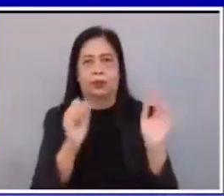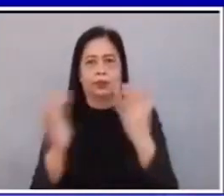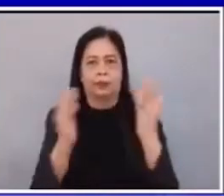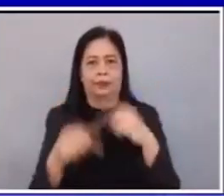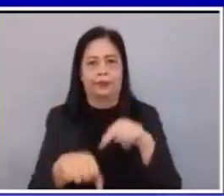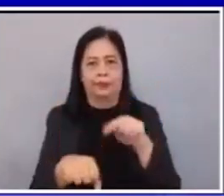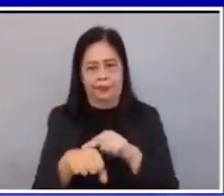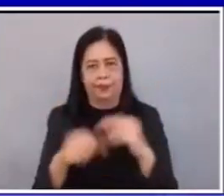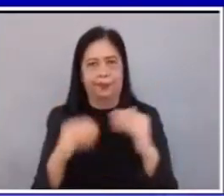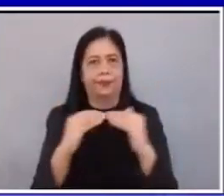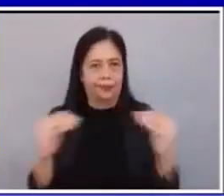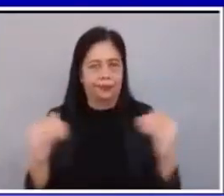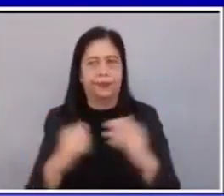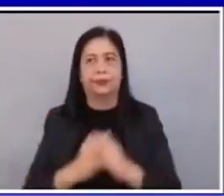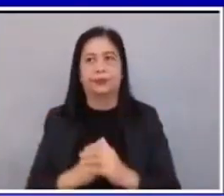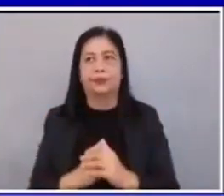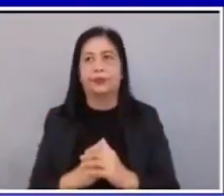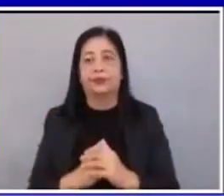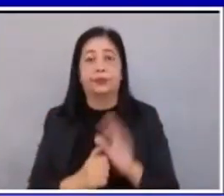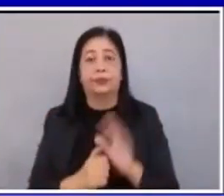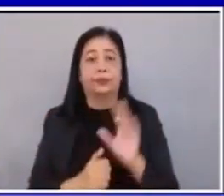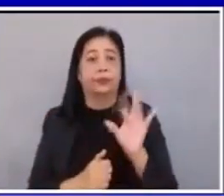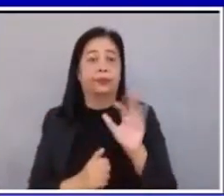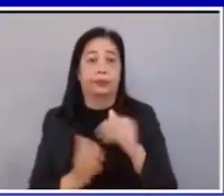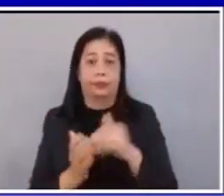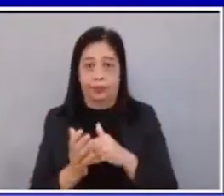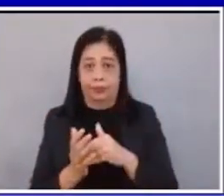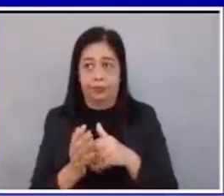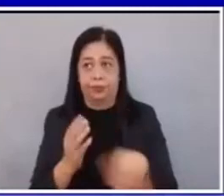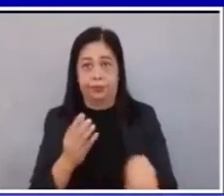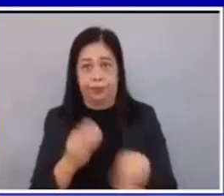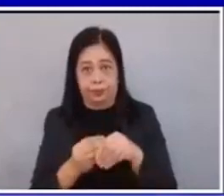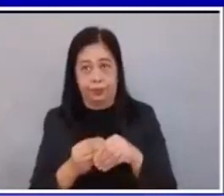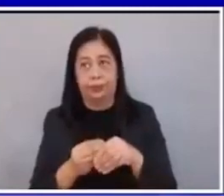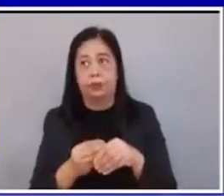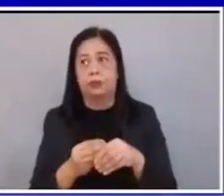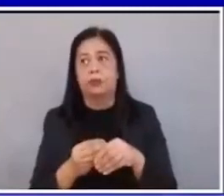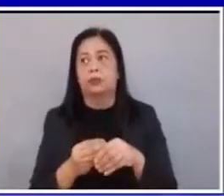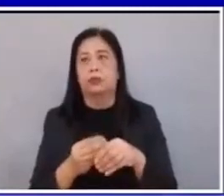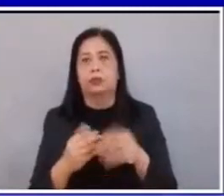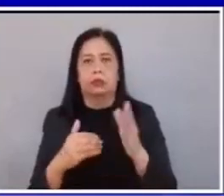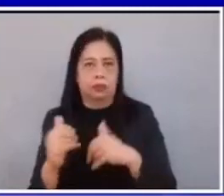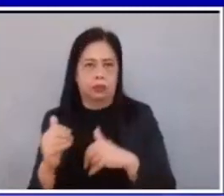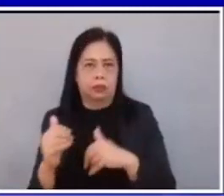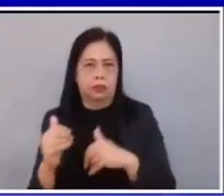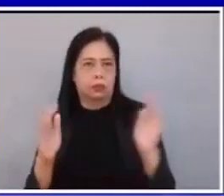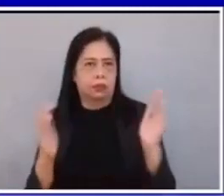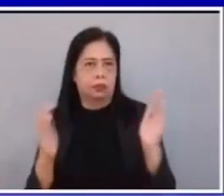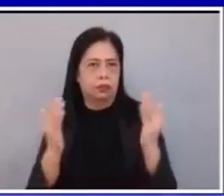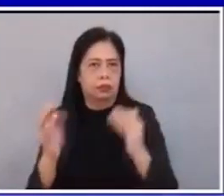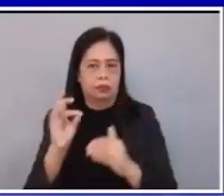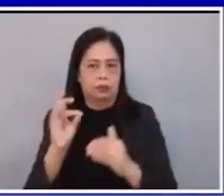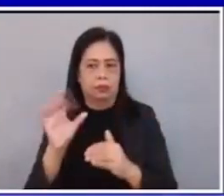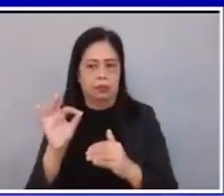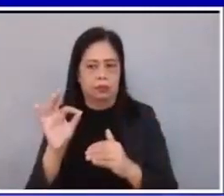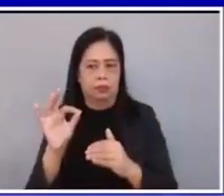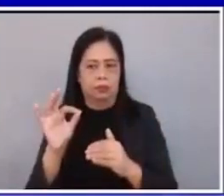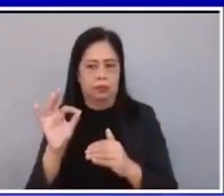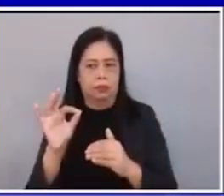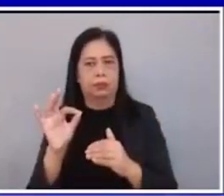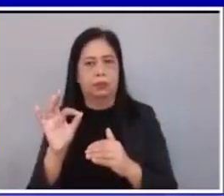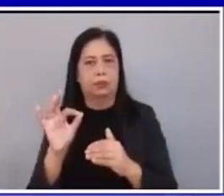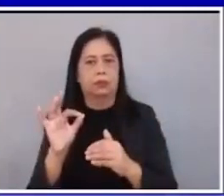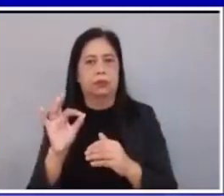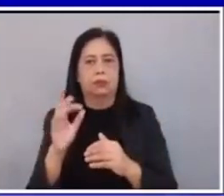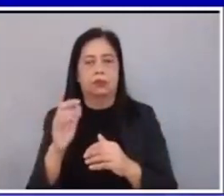So, 79,000 ang dagdag versus naman 79,000 dagdag sa unemployed. Pero